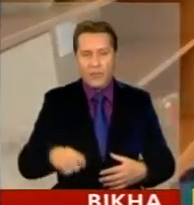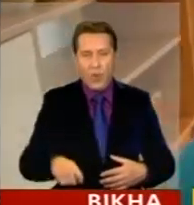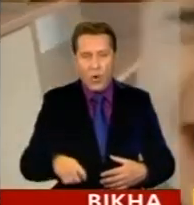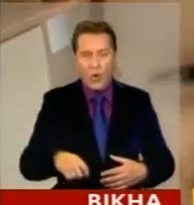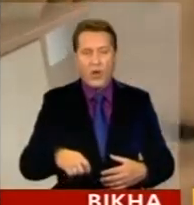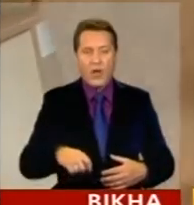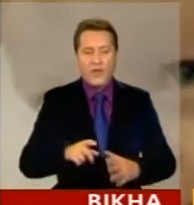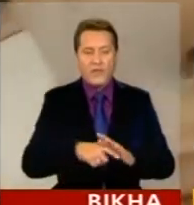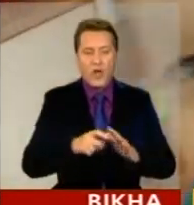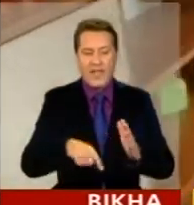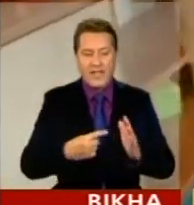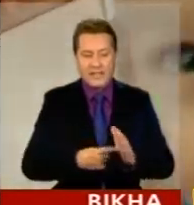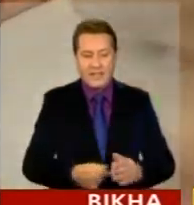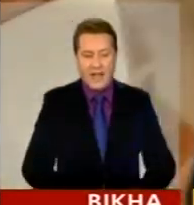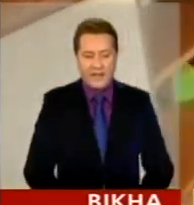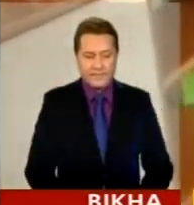Так,